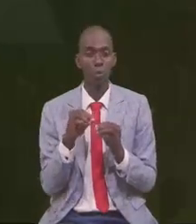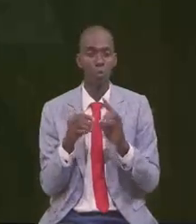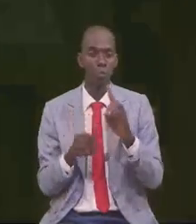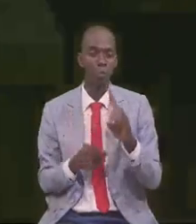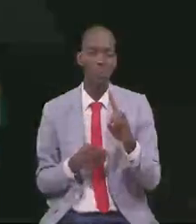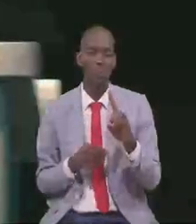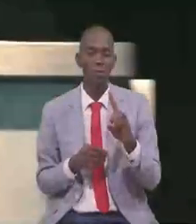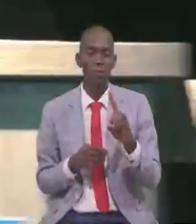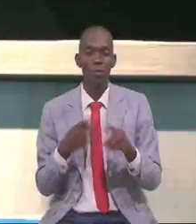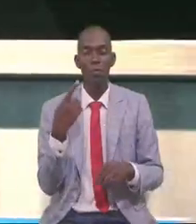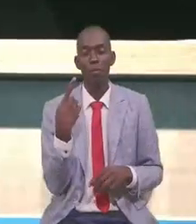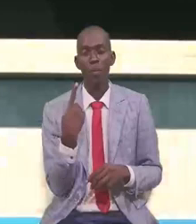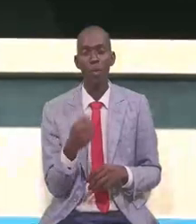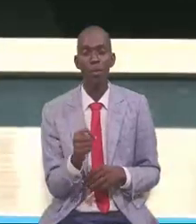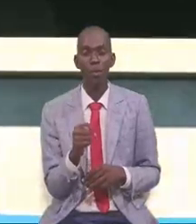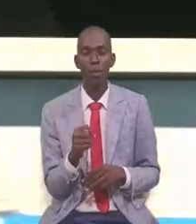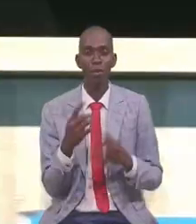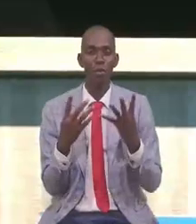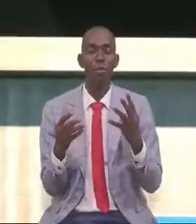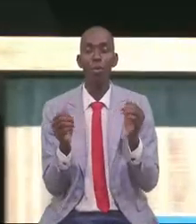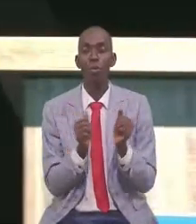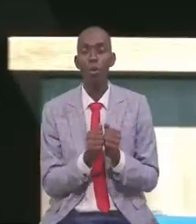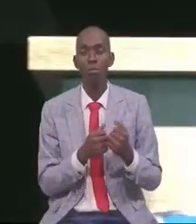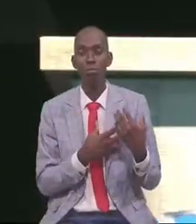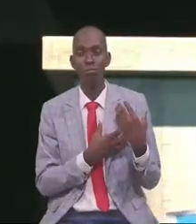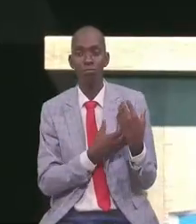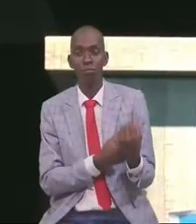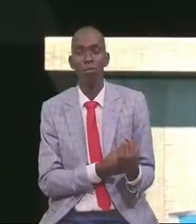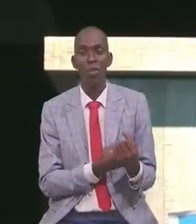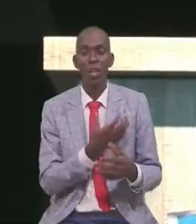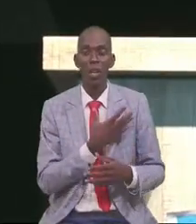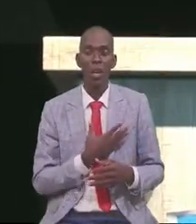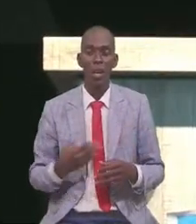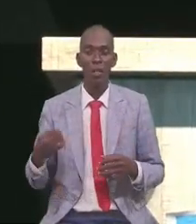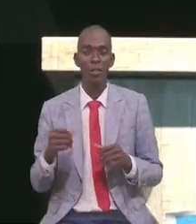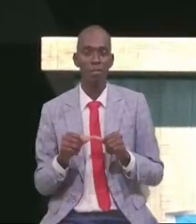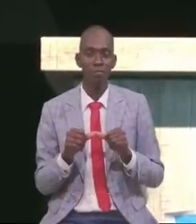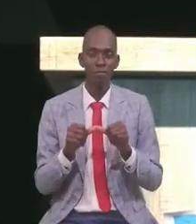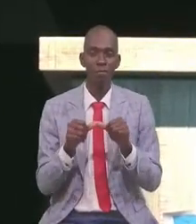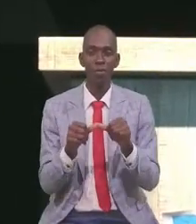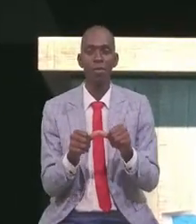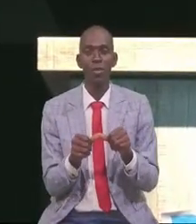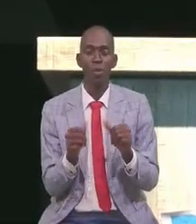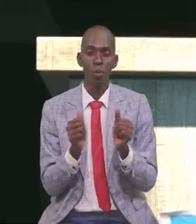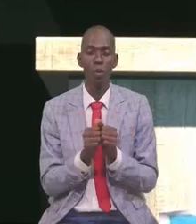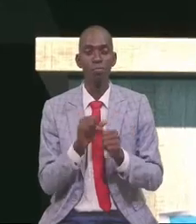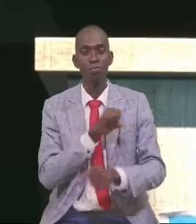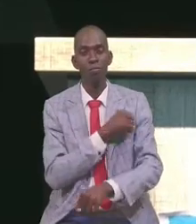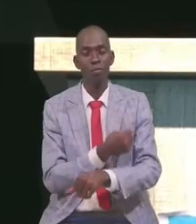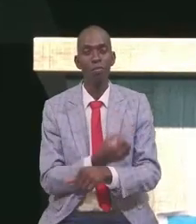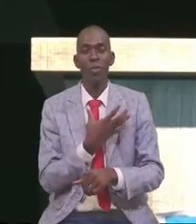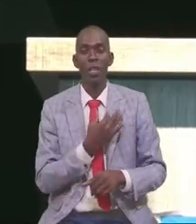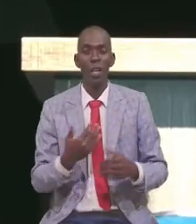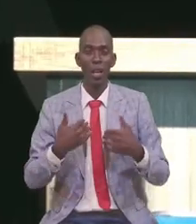Les quatre avec fortitude, les quatre hommes avec fortitude et force. Et ils avaient la force de